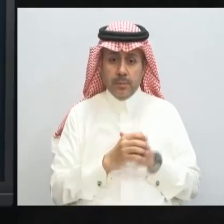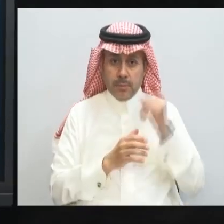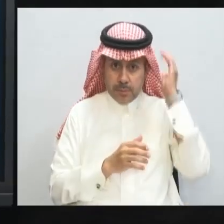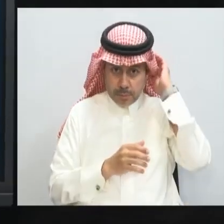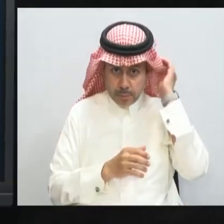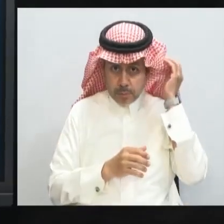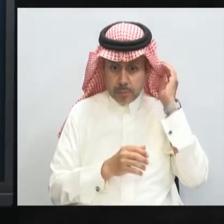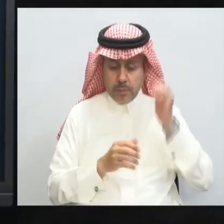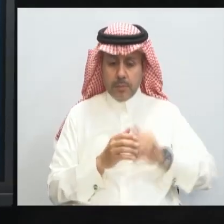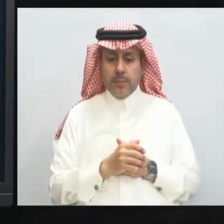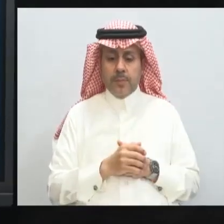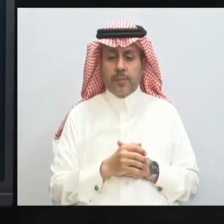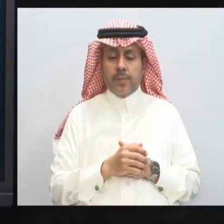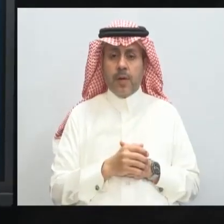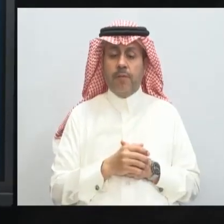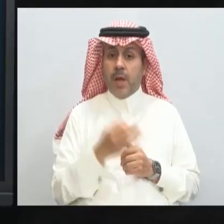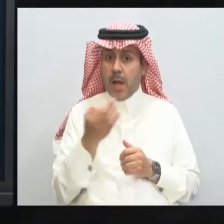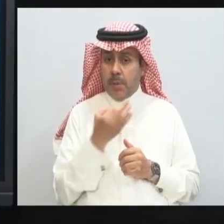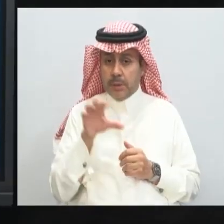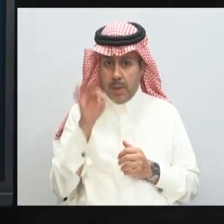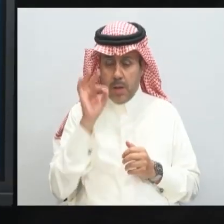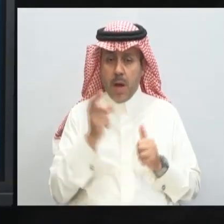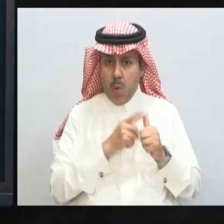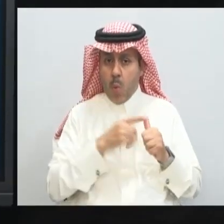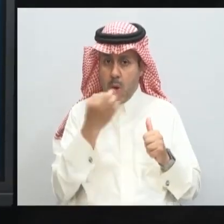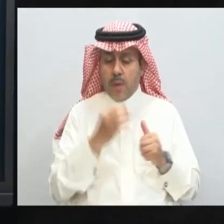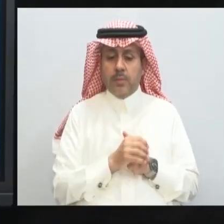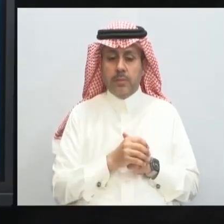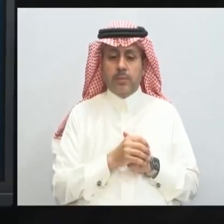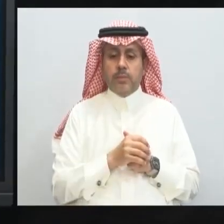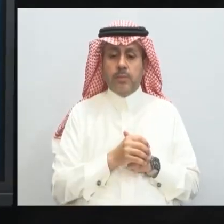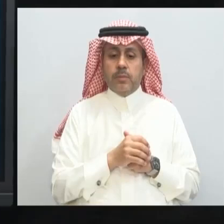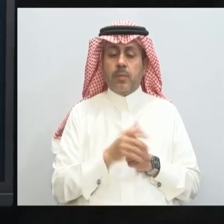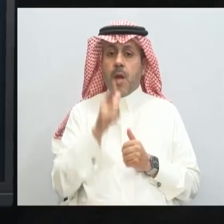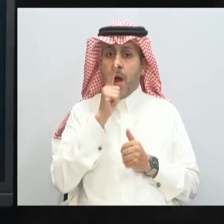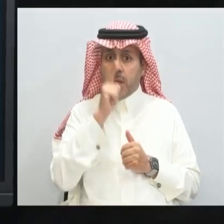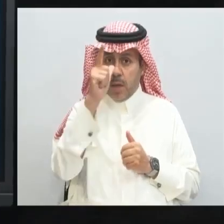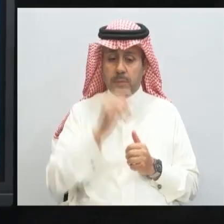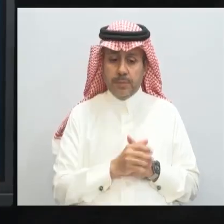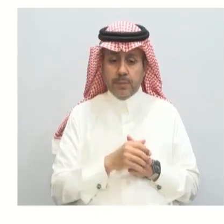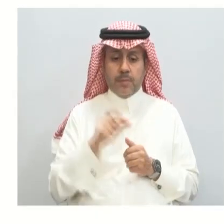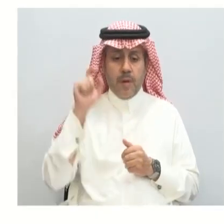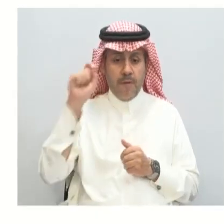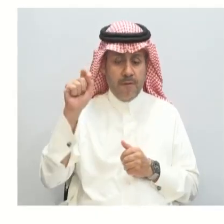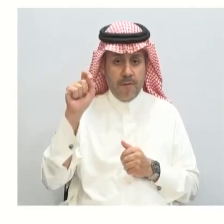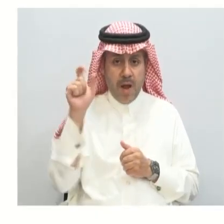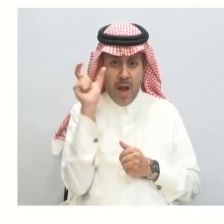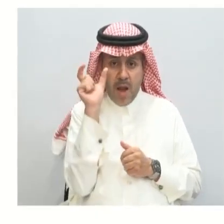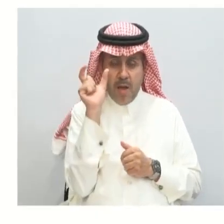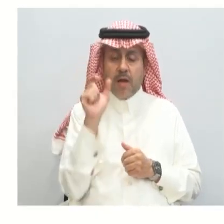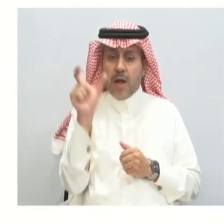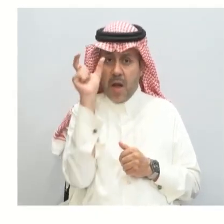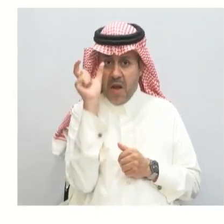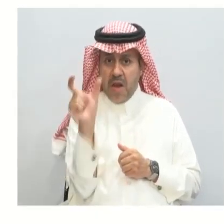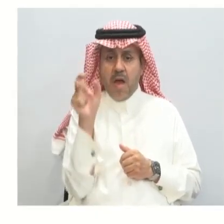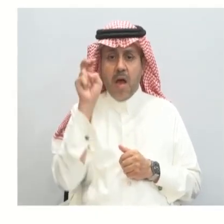معناه فلدينا في هذه الايات في اول كلمه معنا في قوله عز وجل فاثرن به نقعا ما